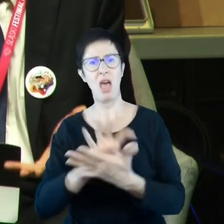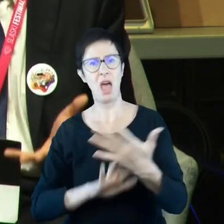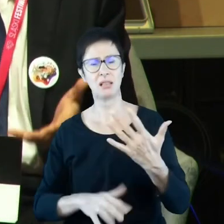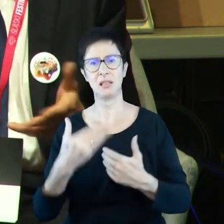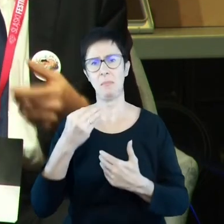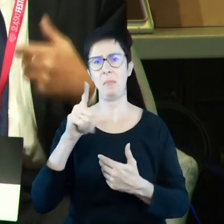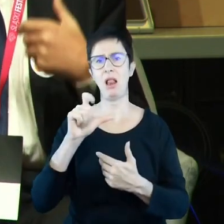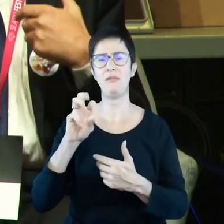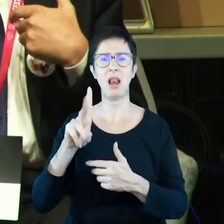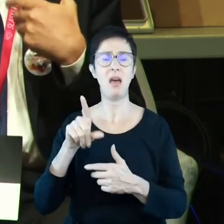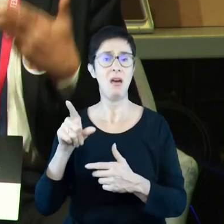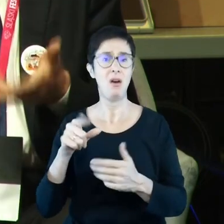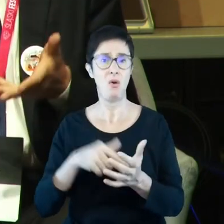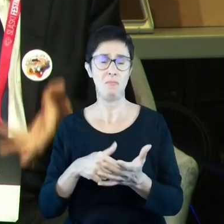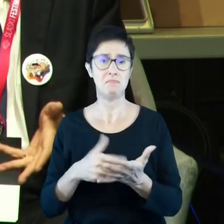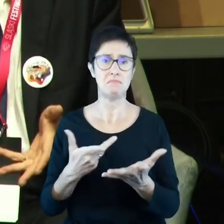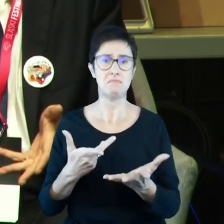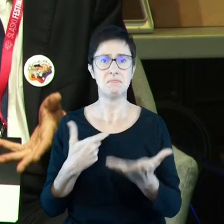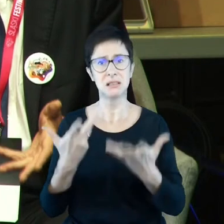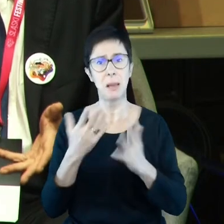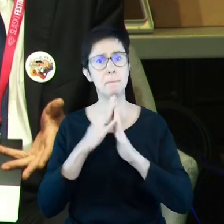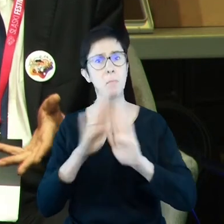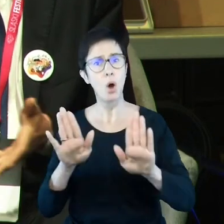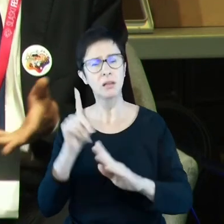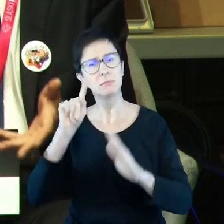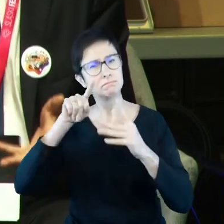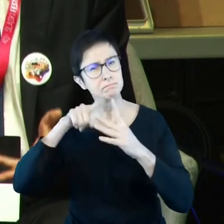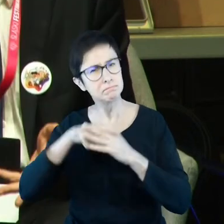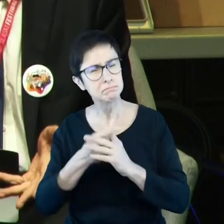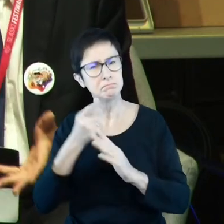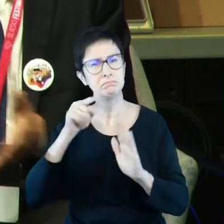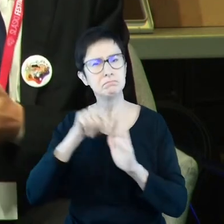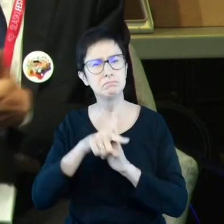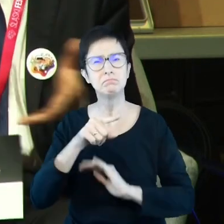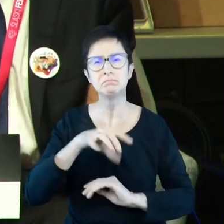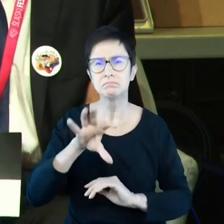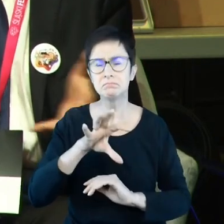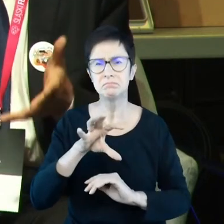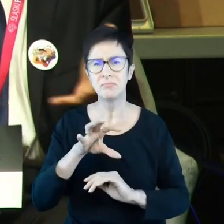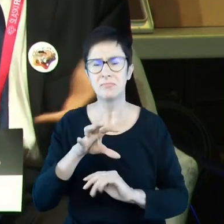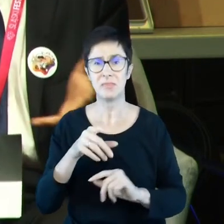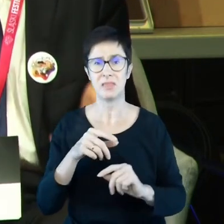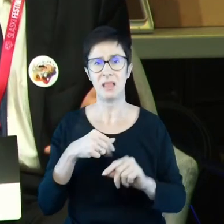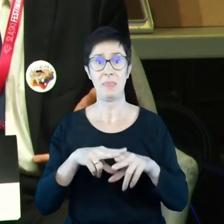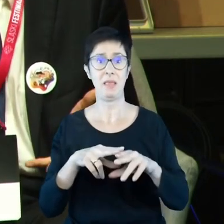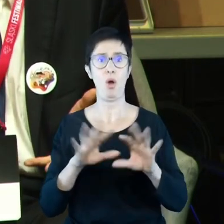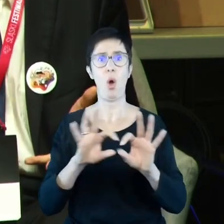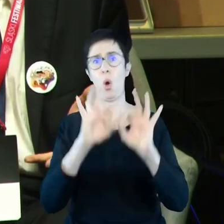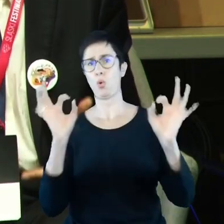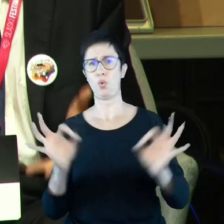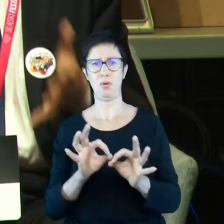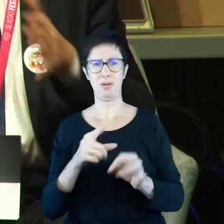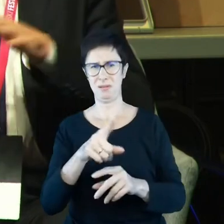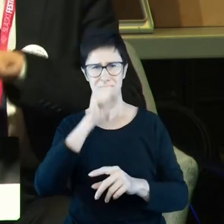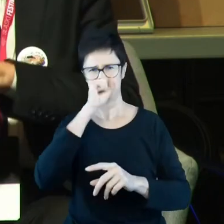Moby Dick, żeby przedstawiać im takie wglądy, które pokazują, że bez względu na pozorną absurdalność